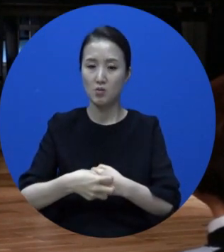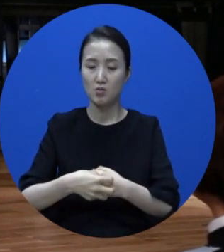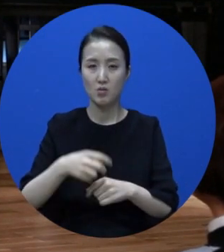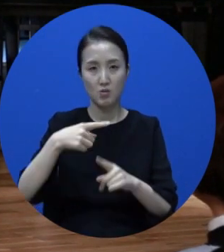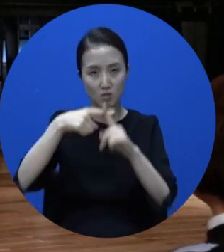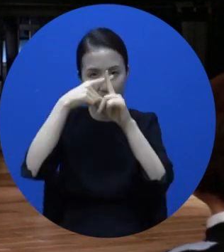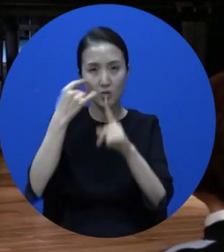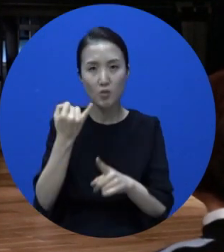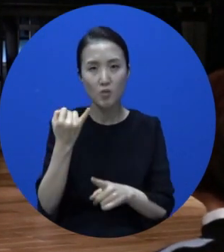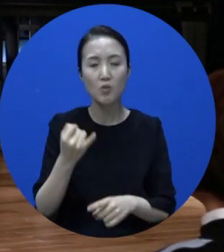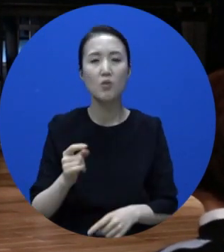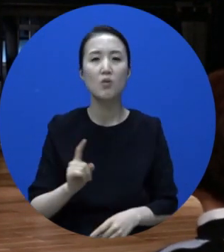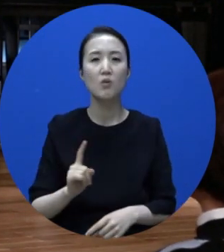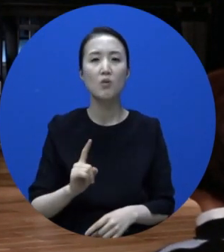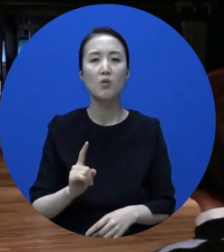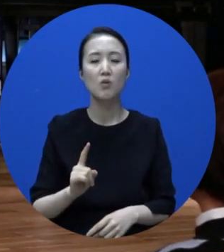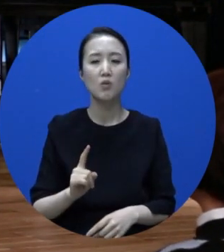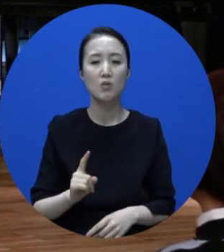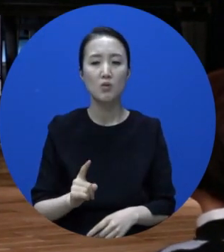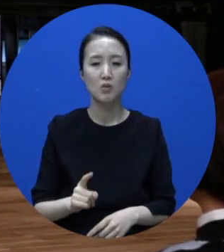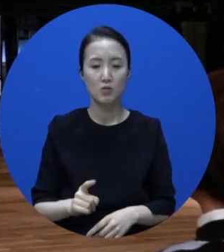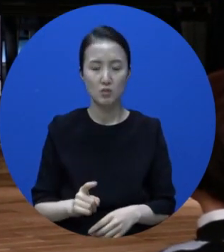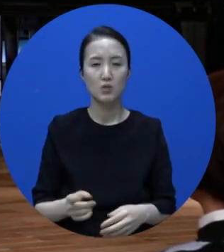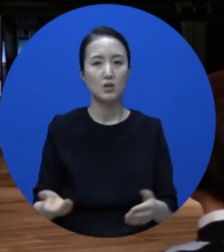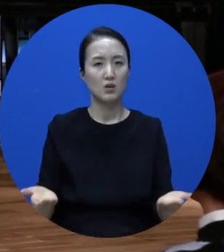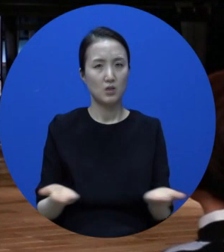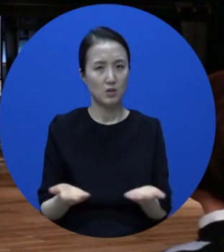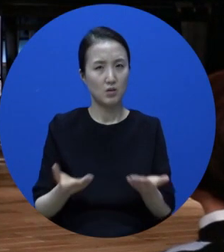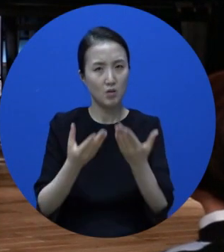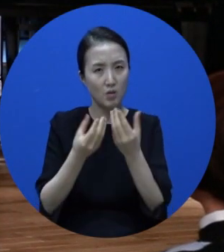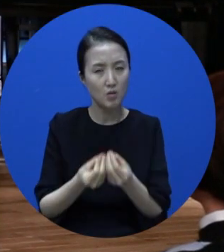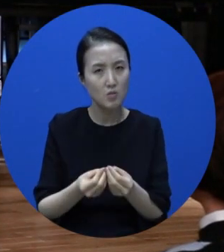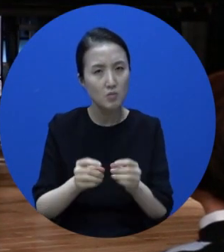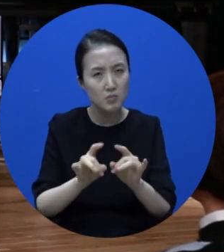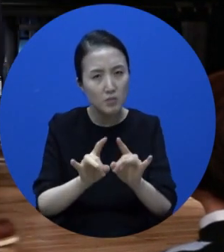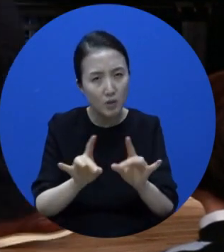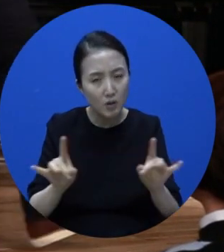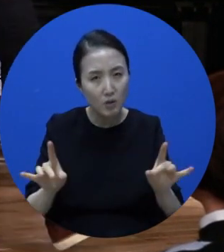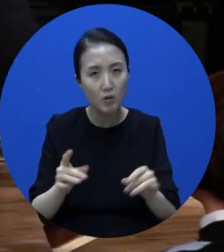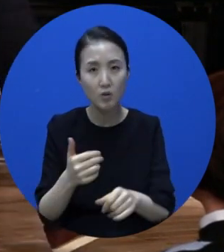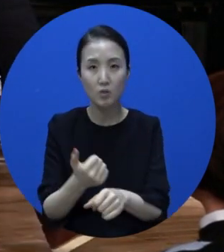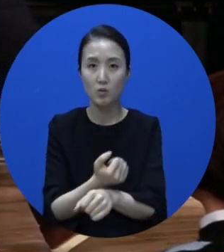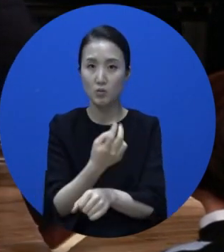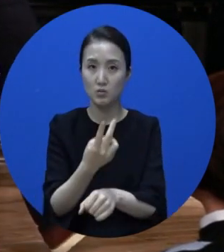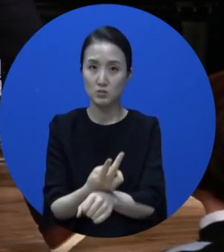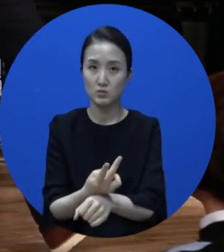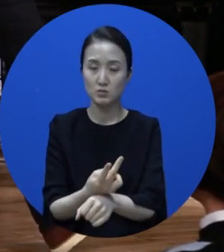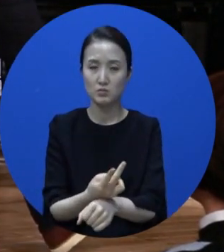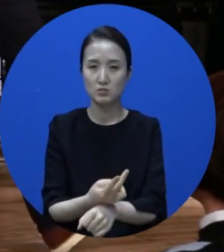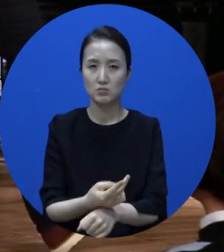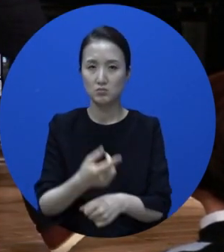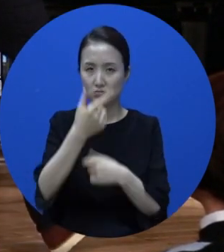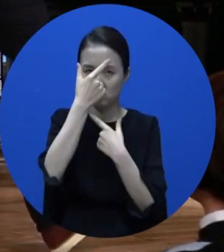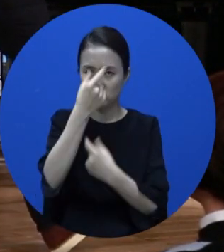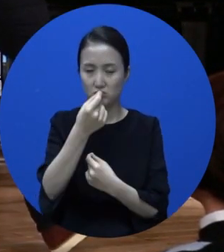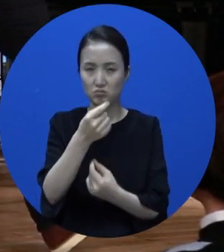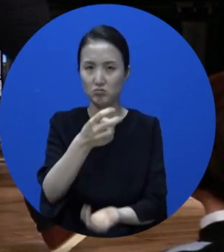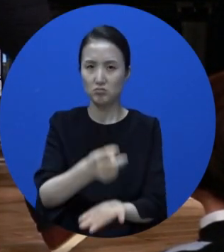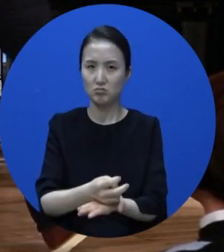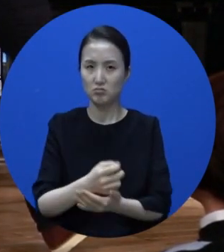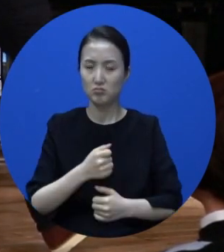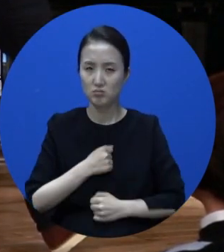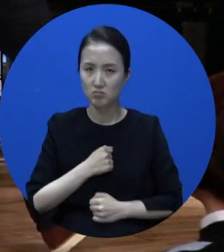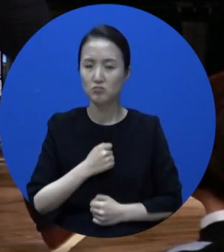선생님이나 간호사는 어떡할 거예요 여러 산업에 영역에 걸쳐서 그냥 일괄적으로 적용하기가 어렵고 기업주